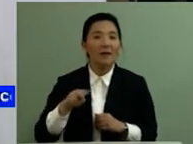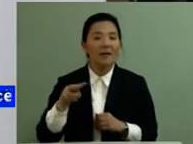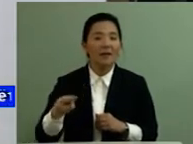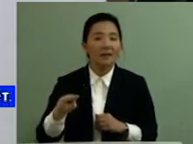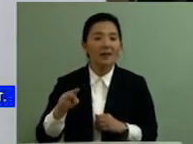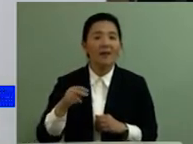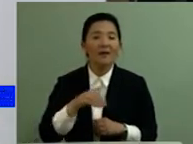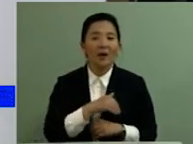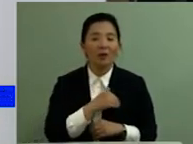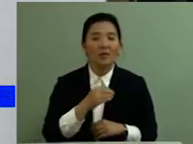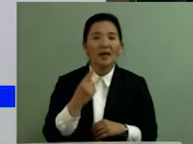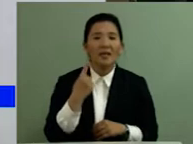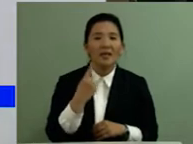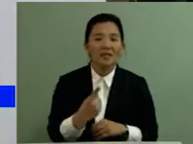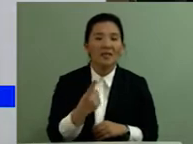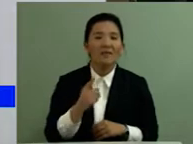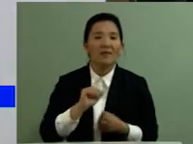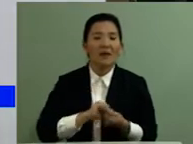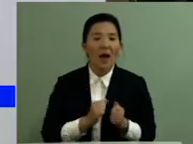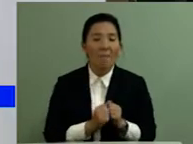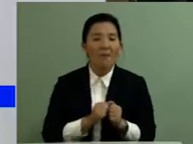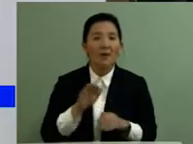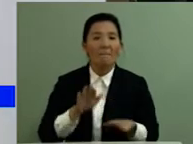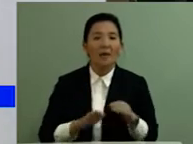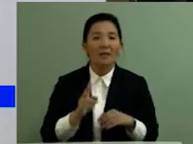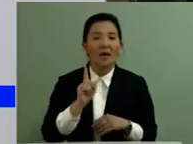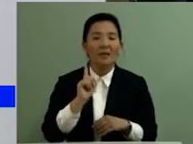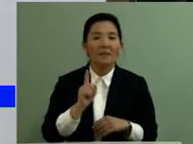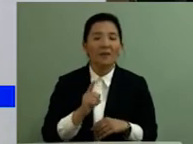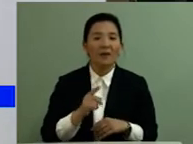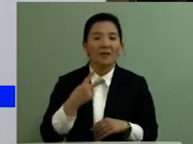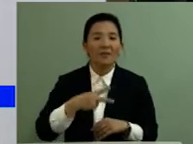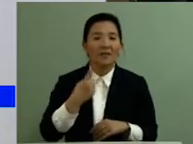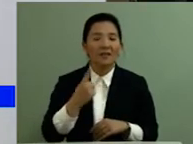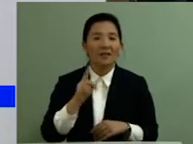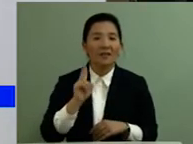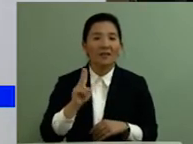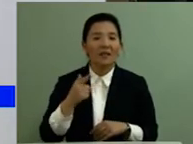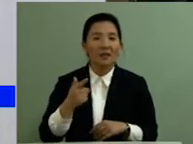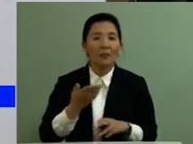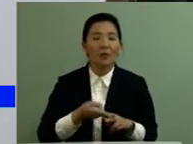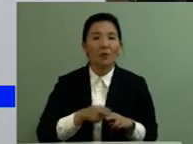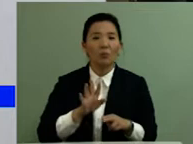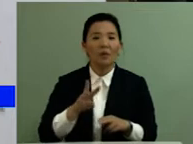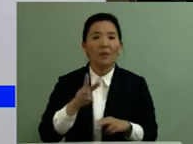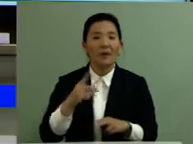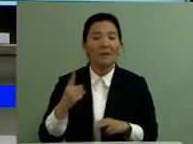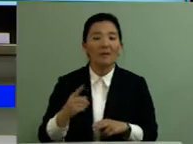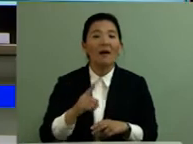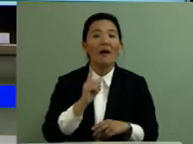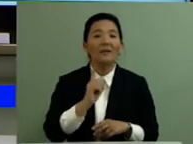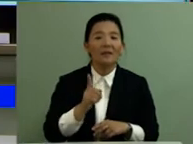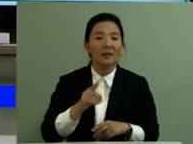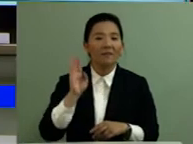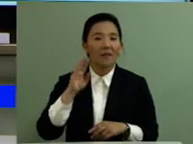градус. Ребята, единственное, камень масса 1 килограмм, 21 килограмм, это будет m1, 1 килограмм